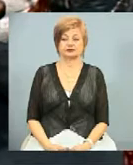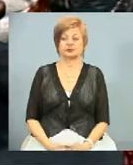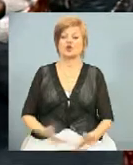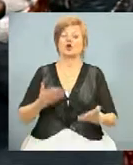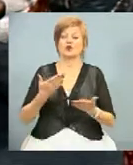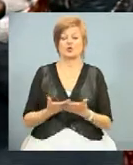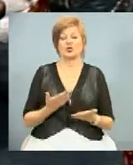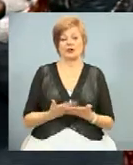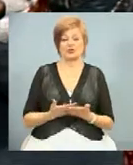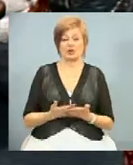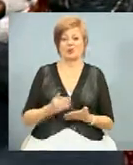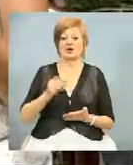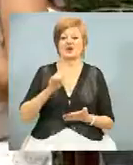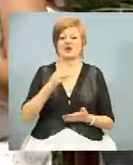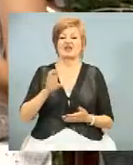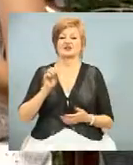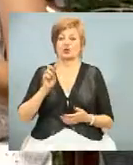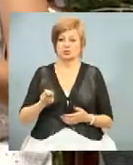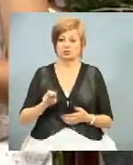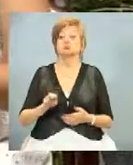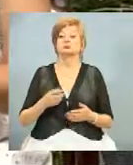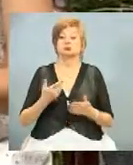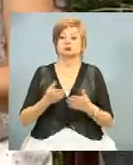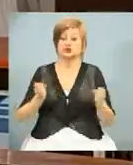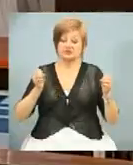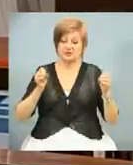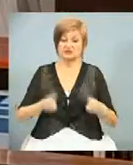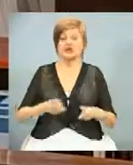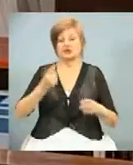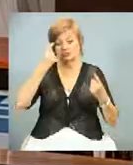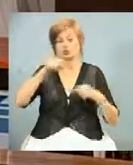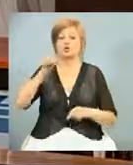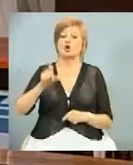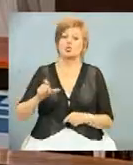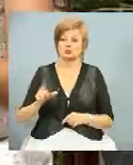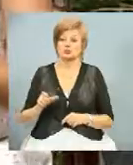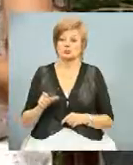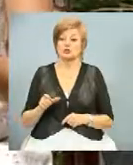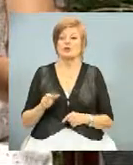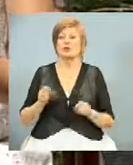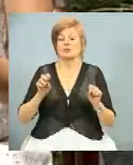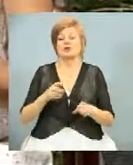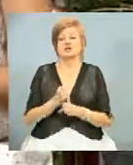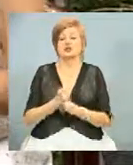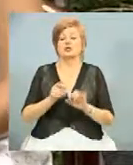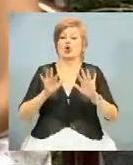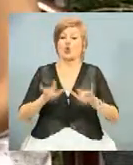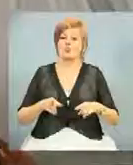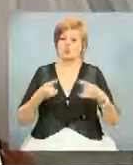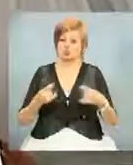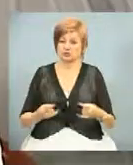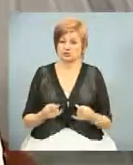От, наприклад, Facebook або YouTube також є витвором спеціальних людей, котрі працюють з програмами, ну, власне, і з комп'ютерами